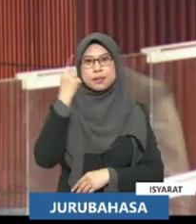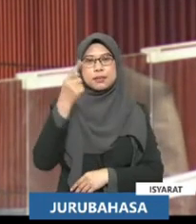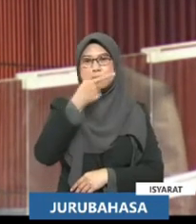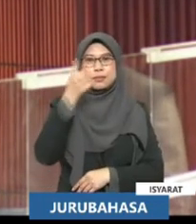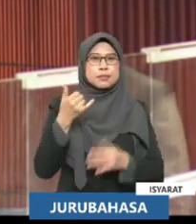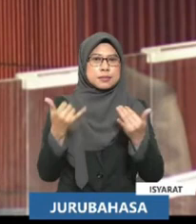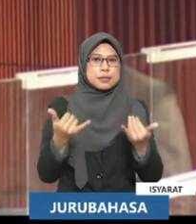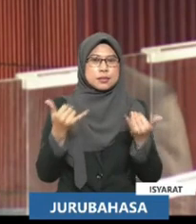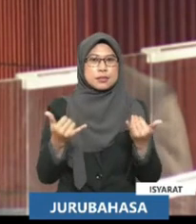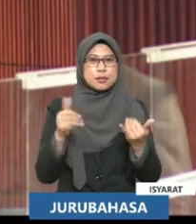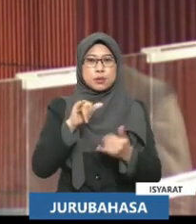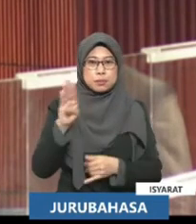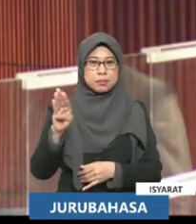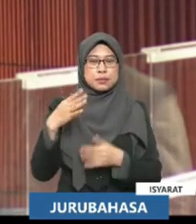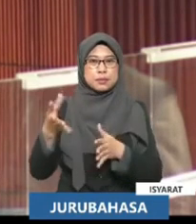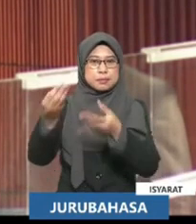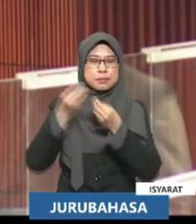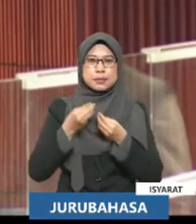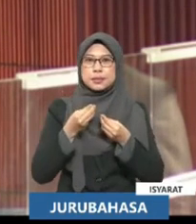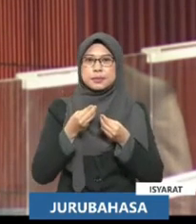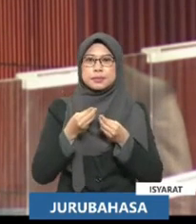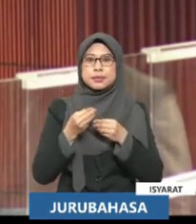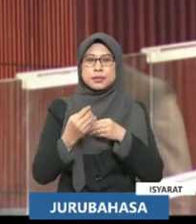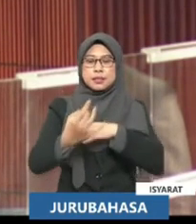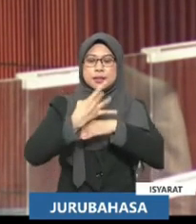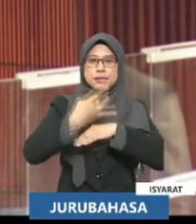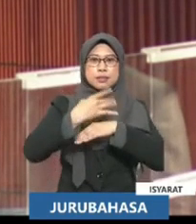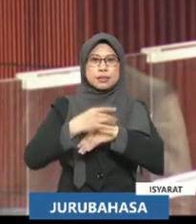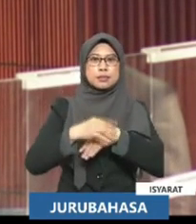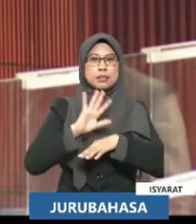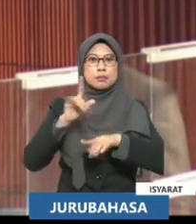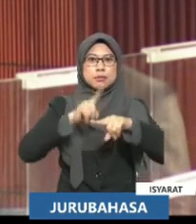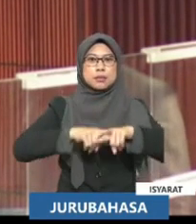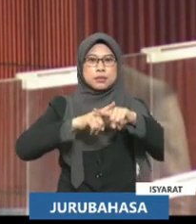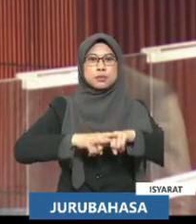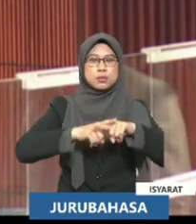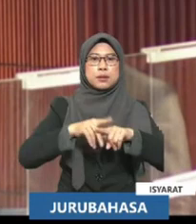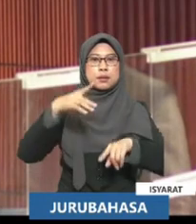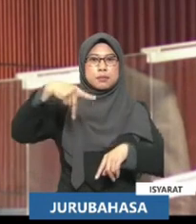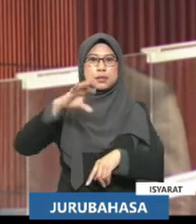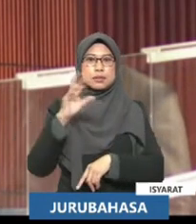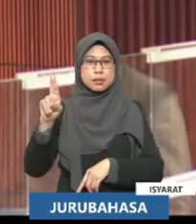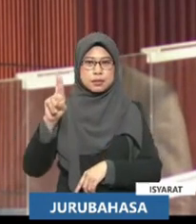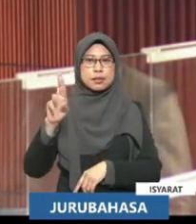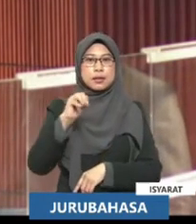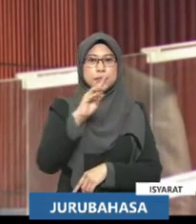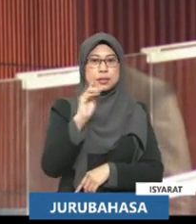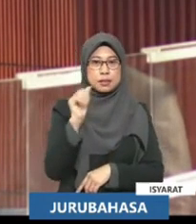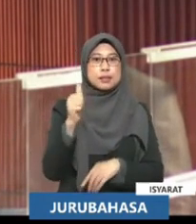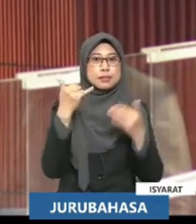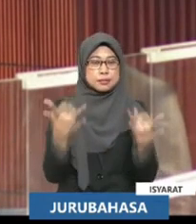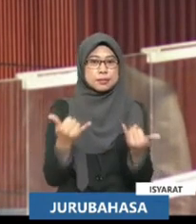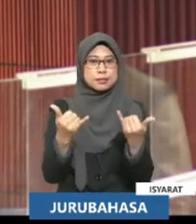sistem amaran awal kita kepada masyarakat dan warga kota tentang kemungkinan-kemungkinan untuk berlakunya banjir kilat yang